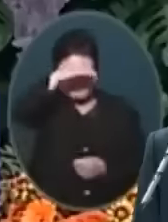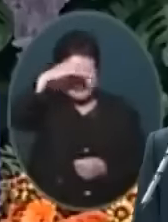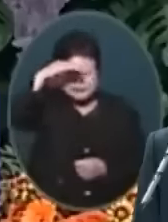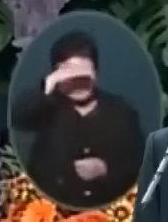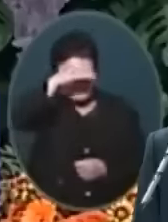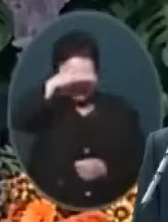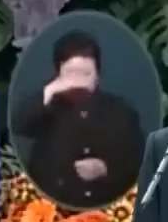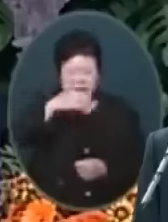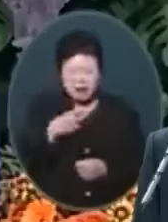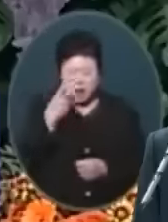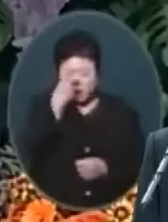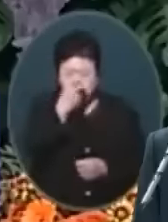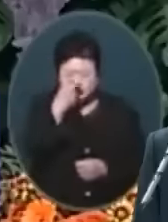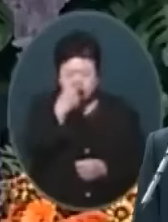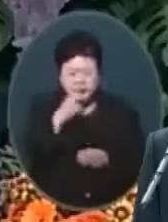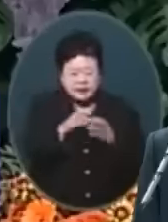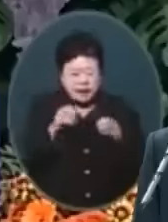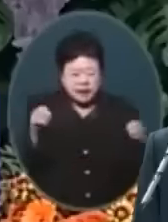다니며 점령한